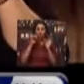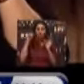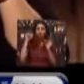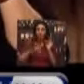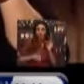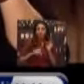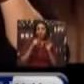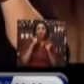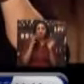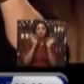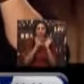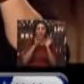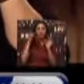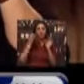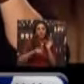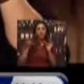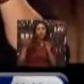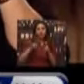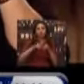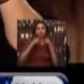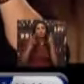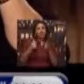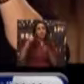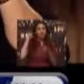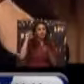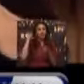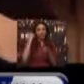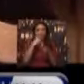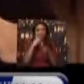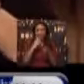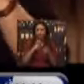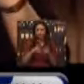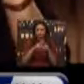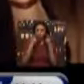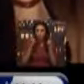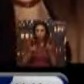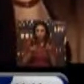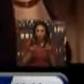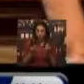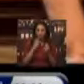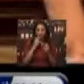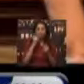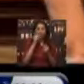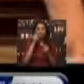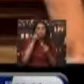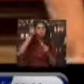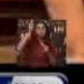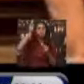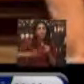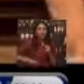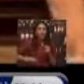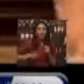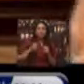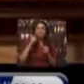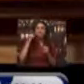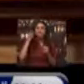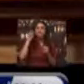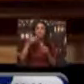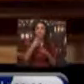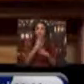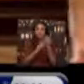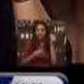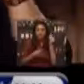احنا مولودين بمشاعر ولا انتو بدائية ما تغيرش؟ لا انتوا جيل مختلف. انتوا جيل